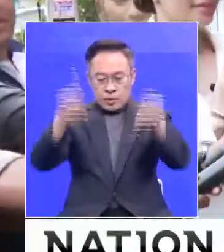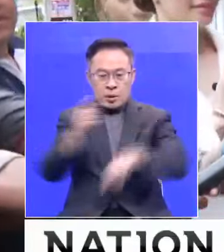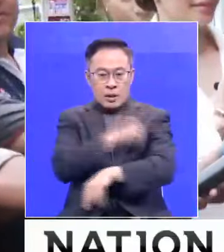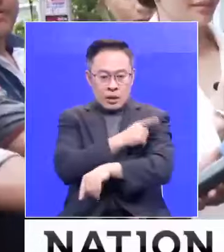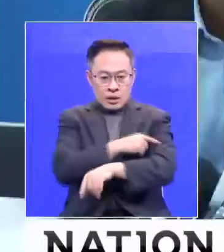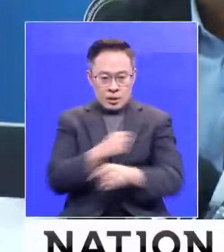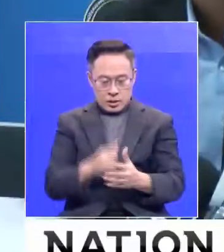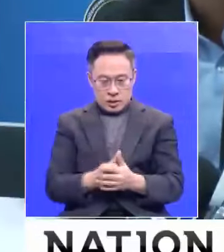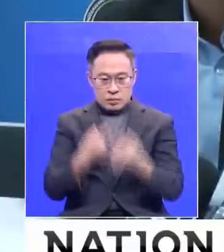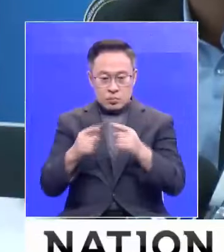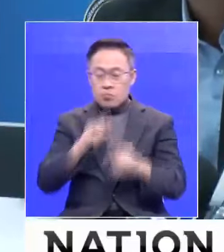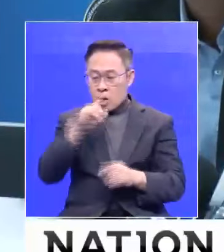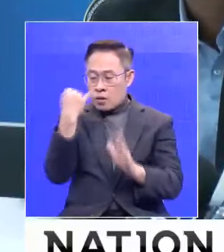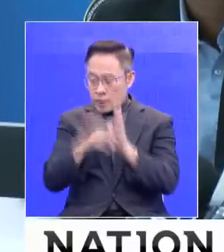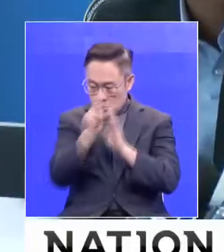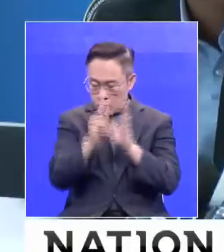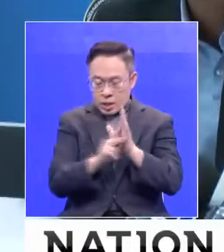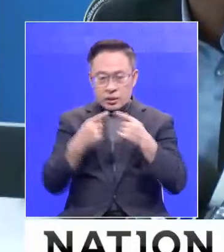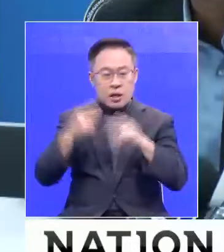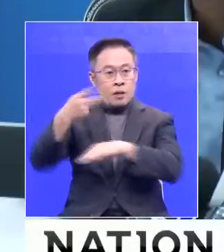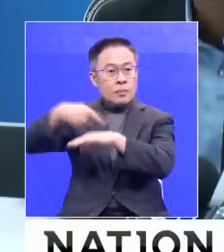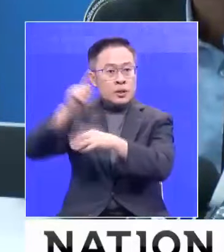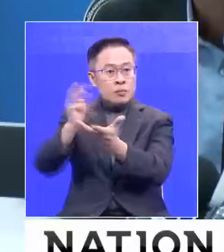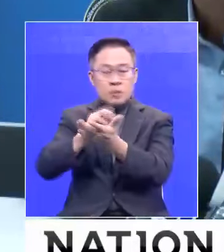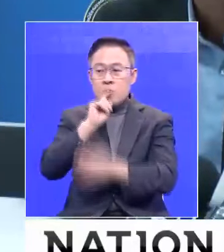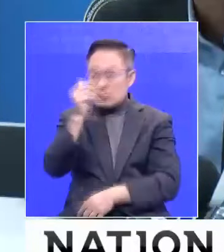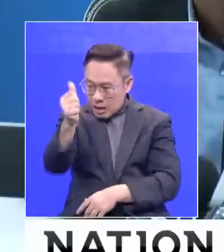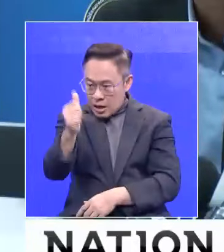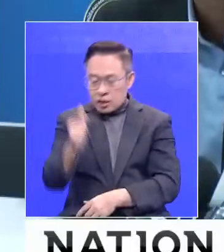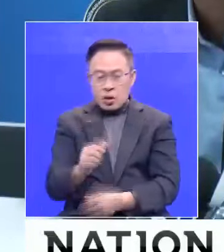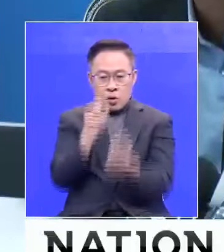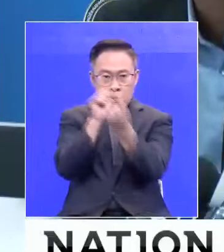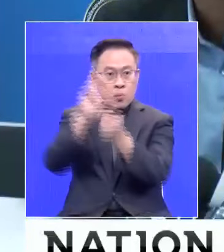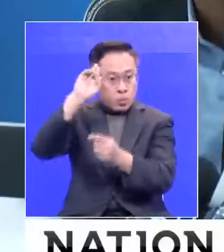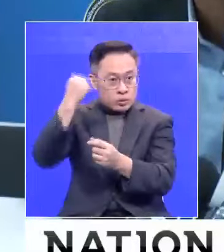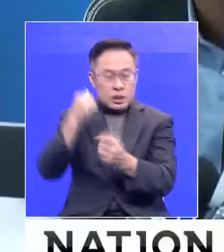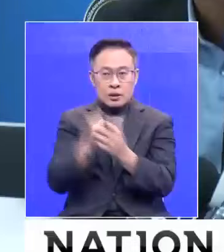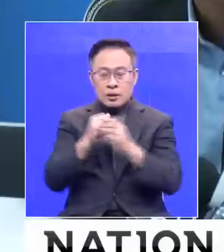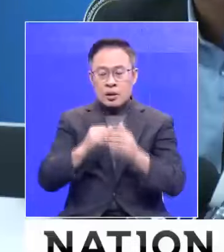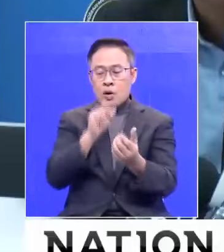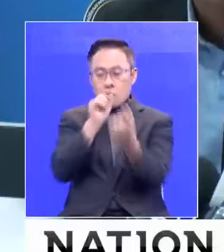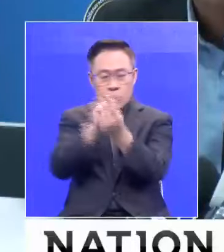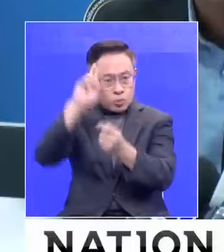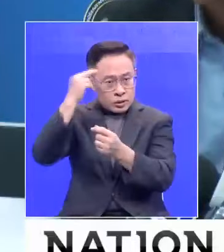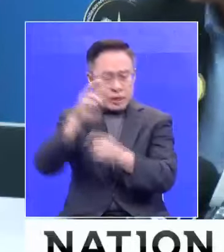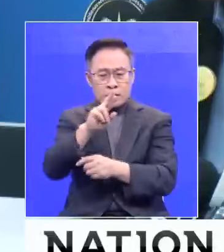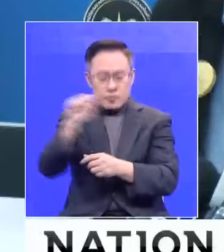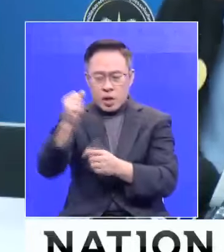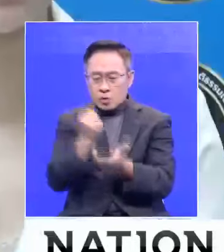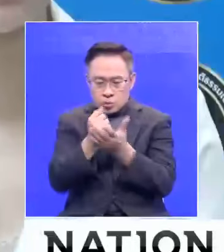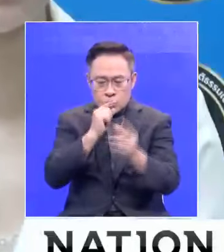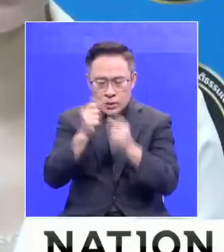ายแต่ทางประธานมูลที่บอกว่าไม่ต้องกลัวนะครับเพราะว่ารู้จักผู้หลักผู้ใหญ่ในรัฐสภาที่สามารถที่จะเคลียร์